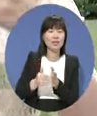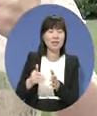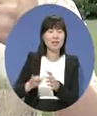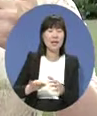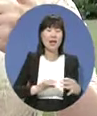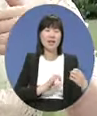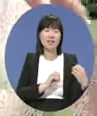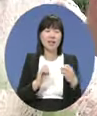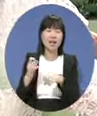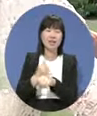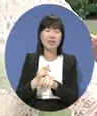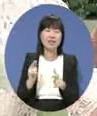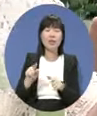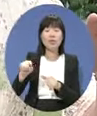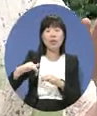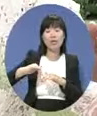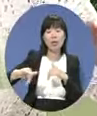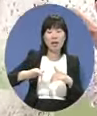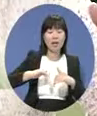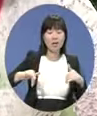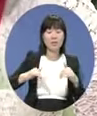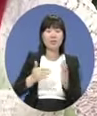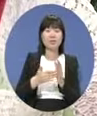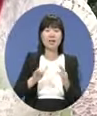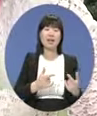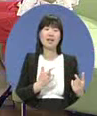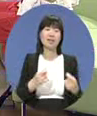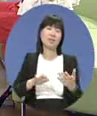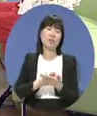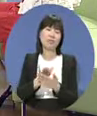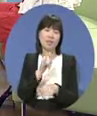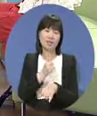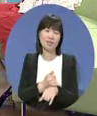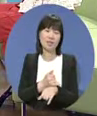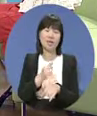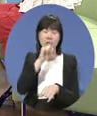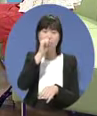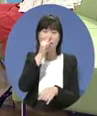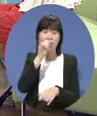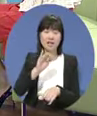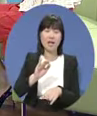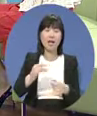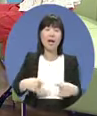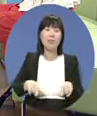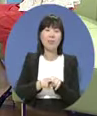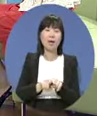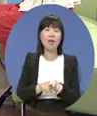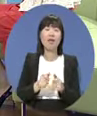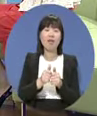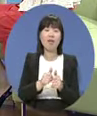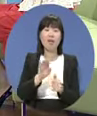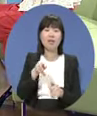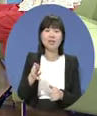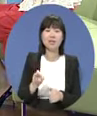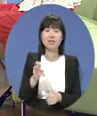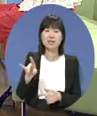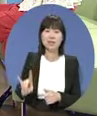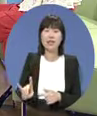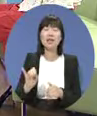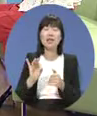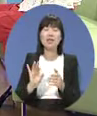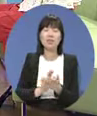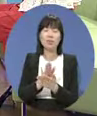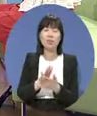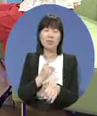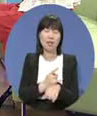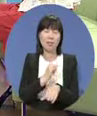같이 이야기하고 노는 게 아니고 너 따로 나 따로지만 어쨌건 같이 노는 거. 네. 이런 것들을 좋아하는데 우리가 이걸 병행놀이라고 하는데요. 이제 이런 놀이들이 이제